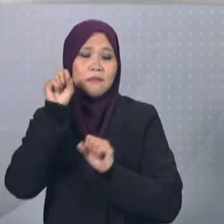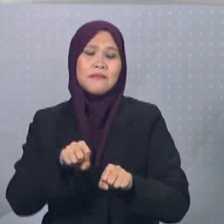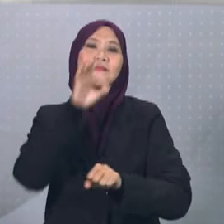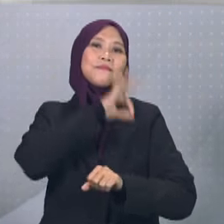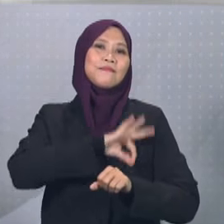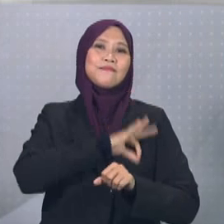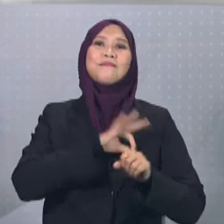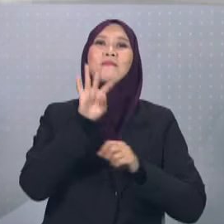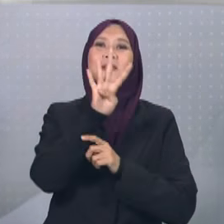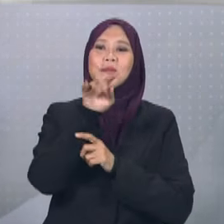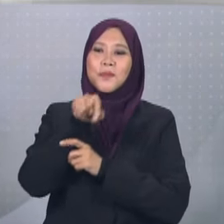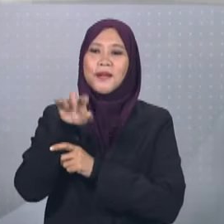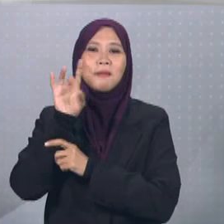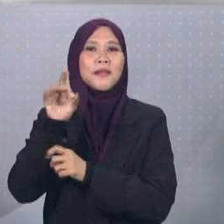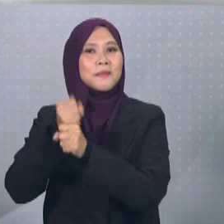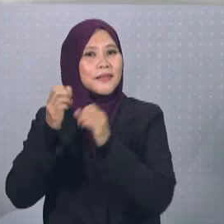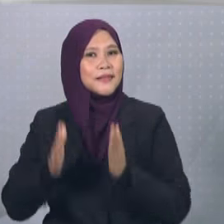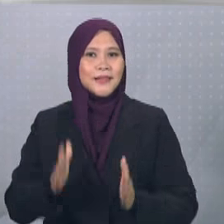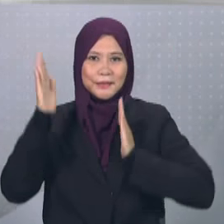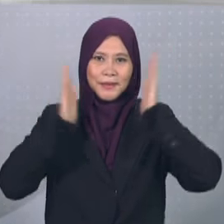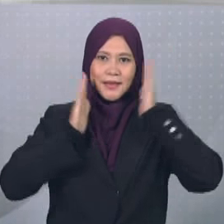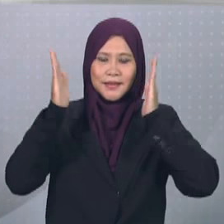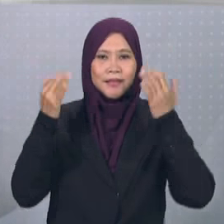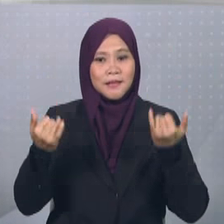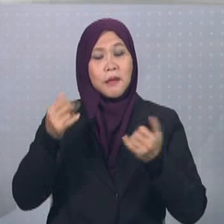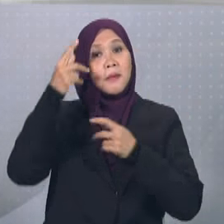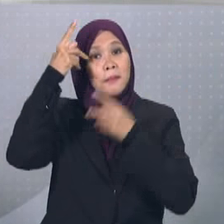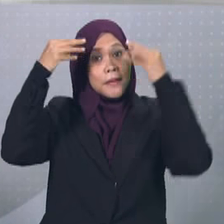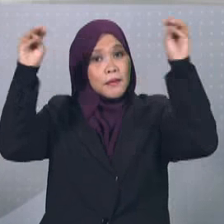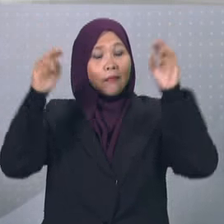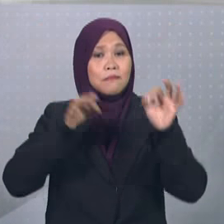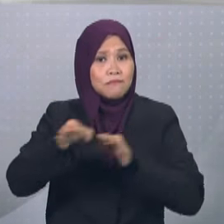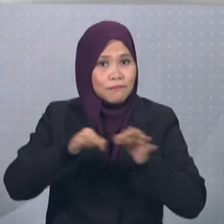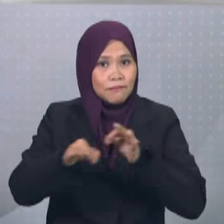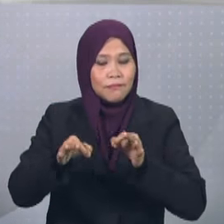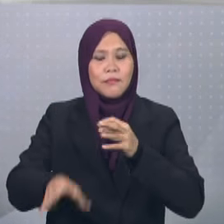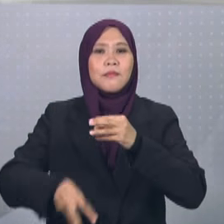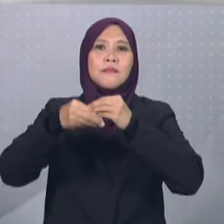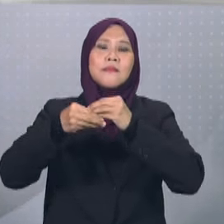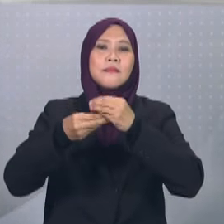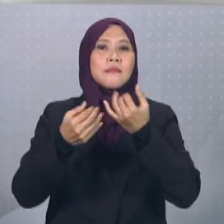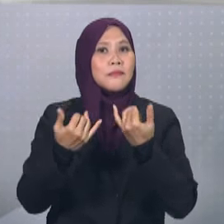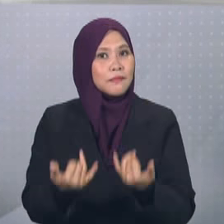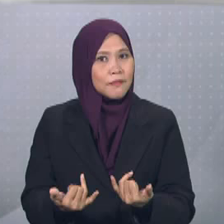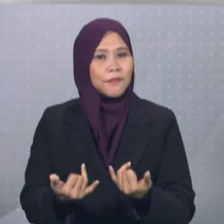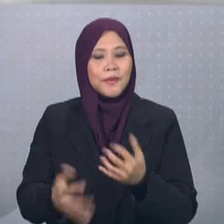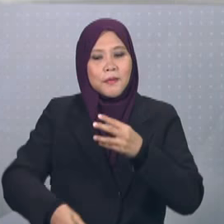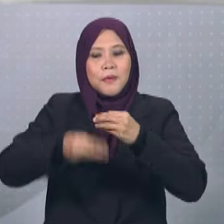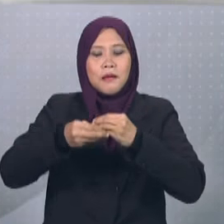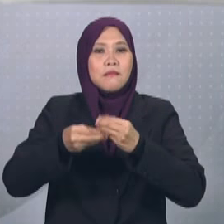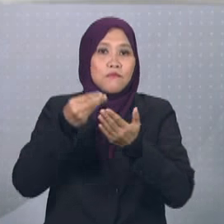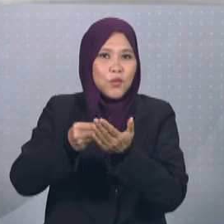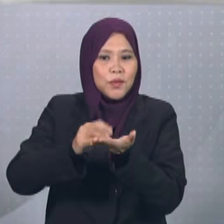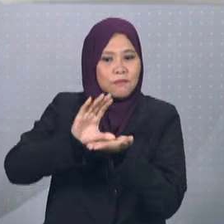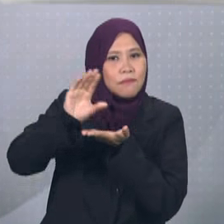kepada 4.8 juta pekerja tempatan. Jelas Tan Sri Muhyiddin Yassin, beberapa langkah tambahan diambil termasuk tambahan